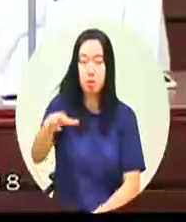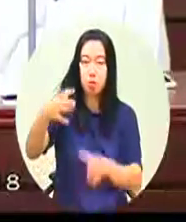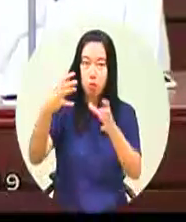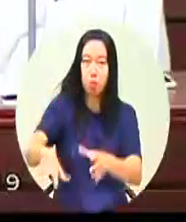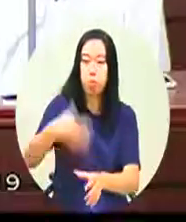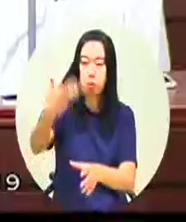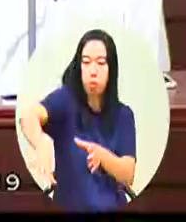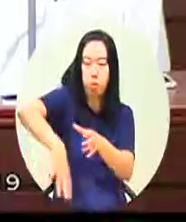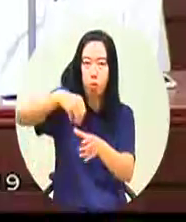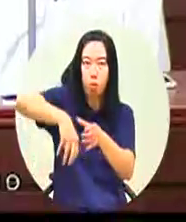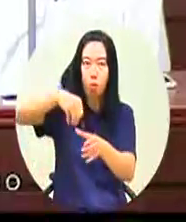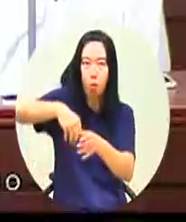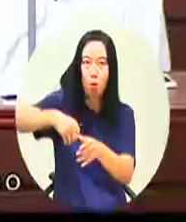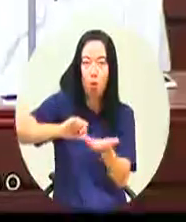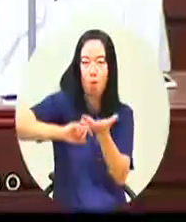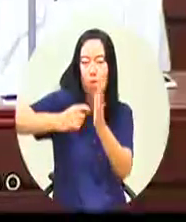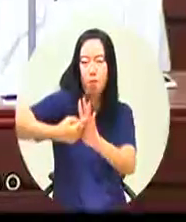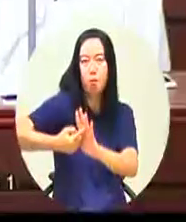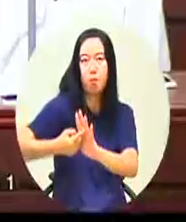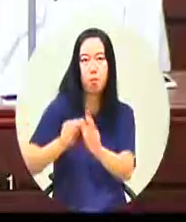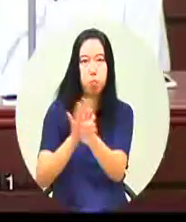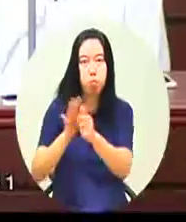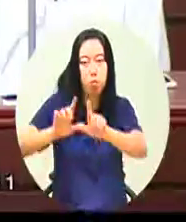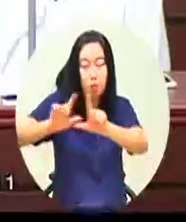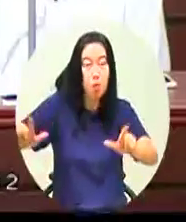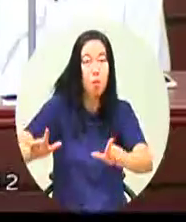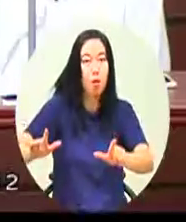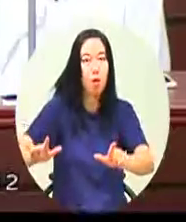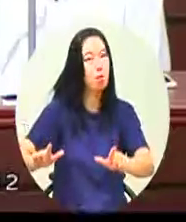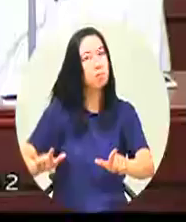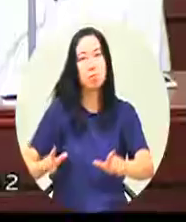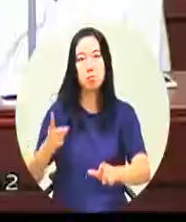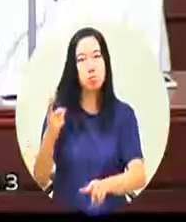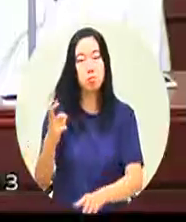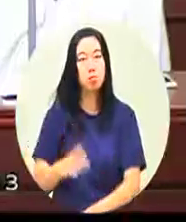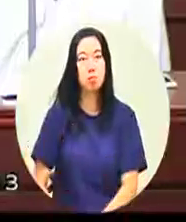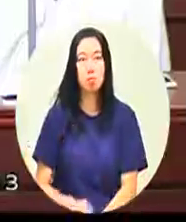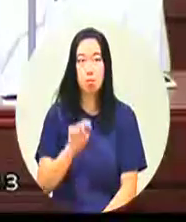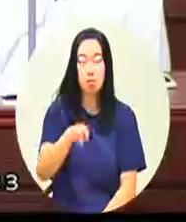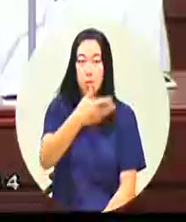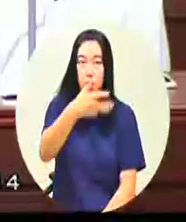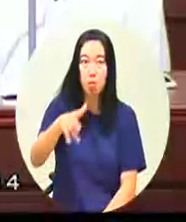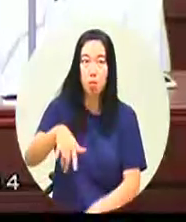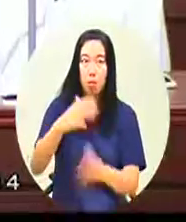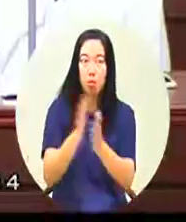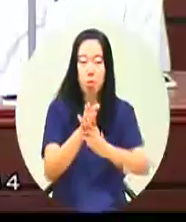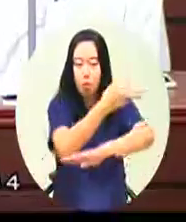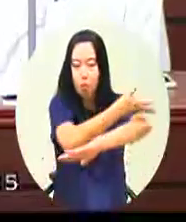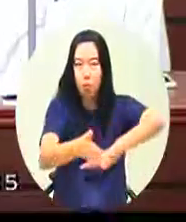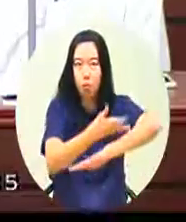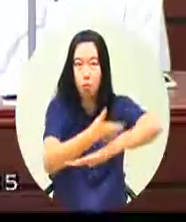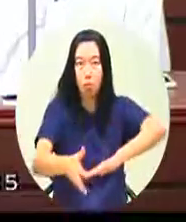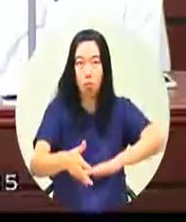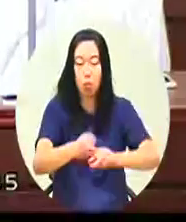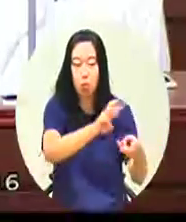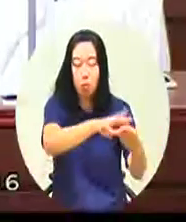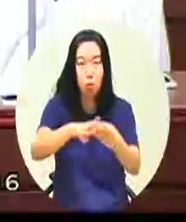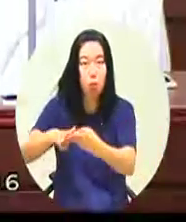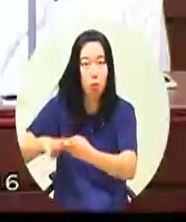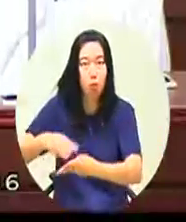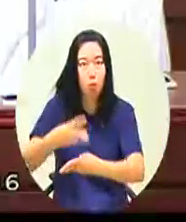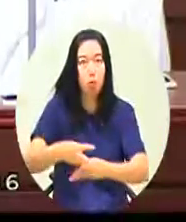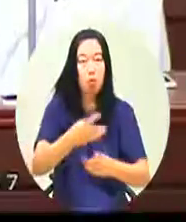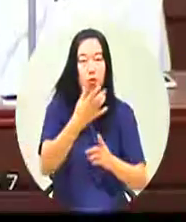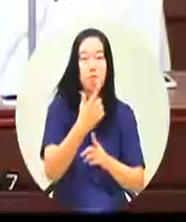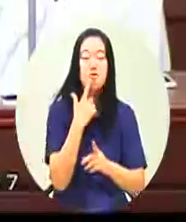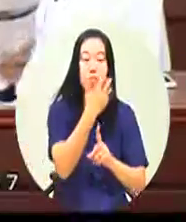水站，有没有那么大的能量可以把那边的水一直抽？那这边的水路现有的都是灌溉水路，它是从美浓那边引进来的。